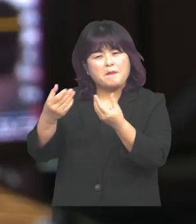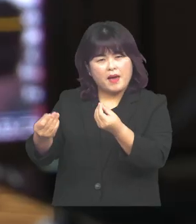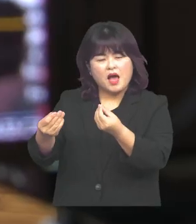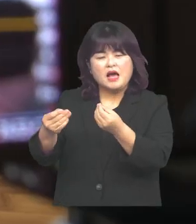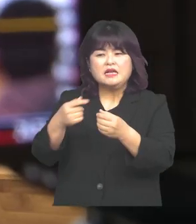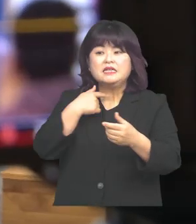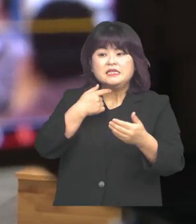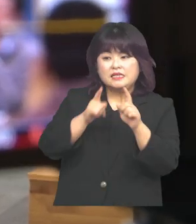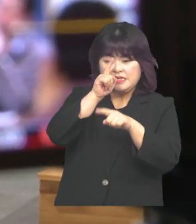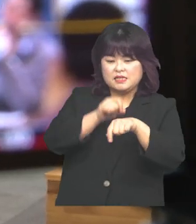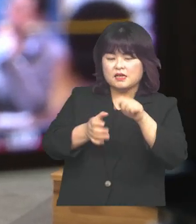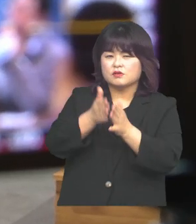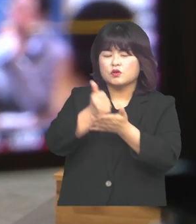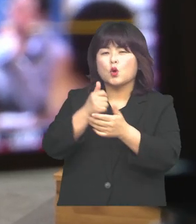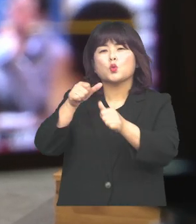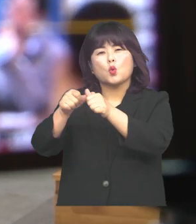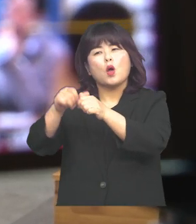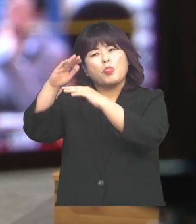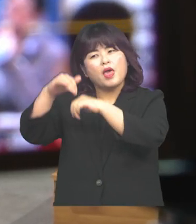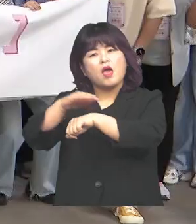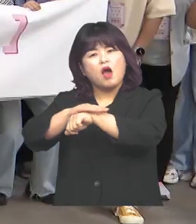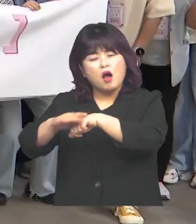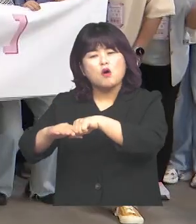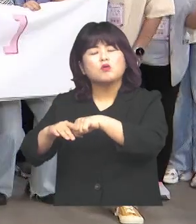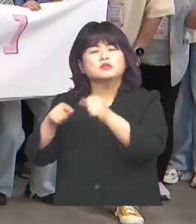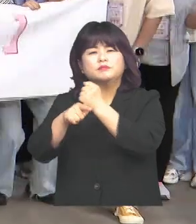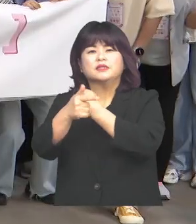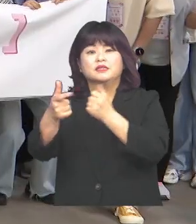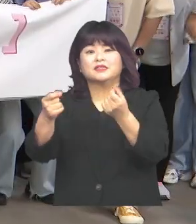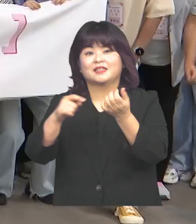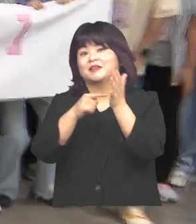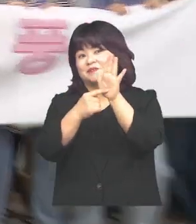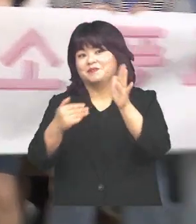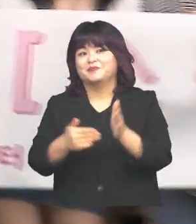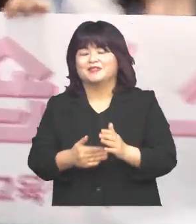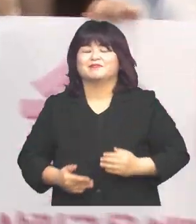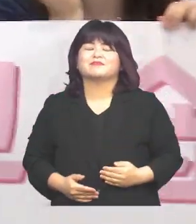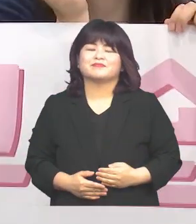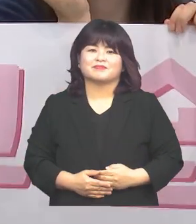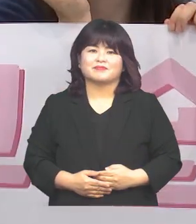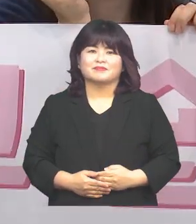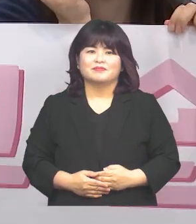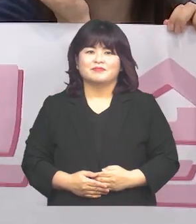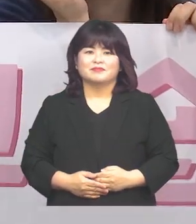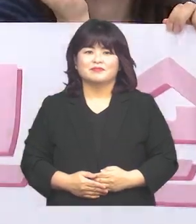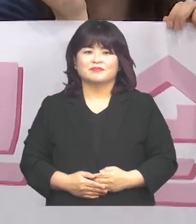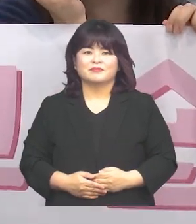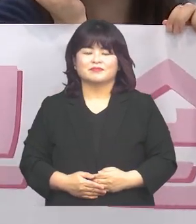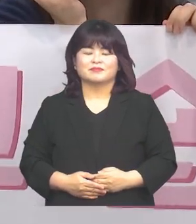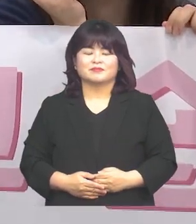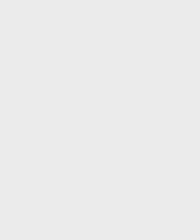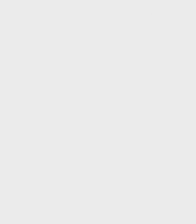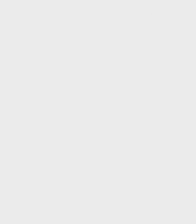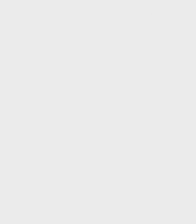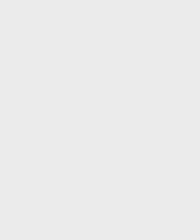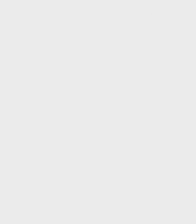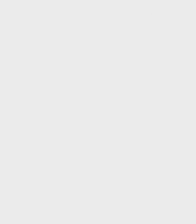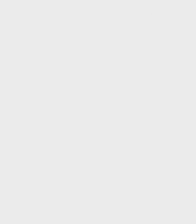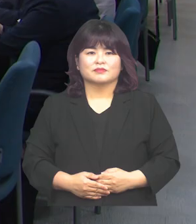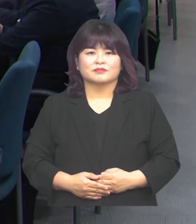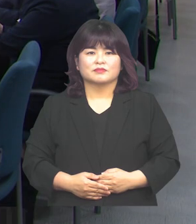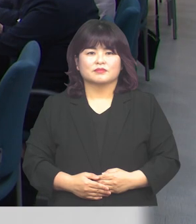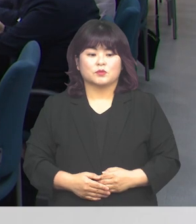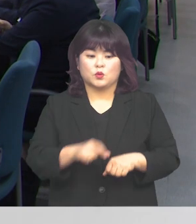이 시장의 경험을 바탕으로 조언을 듣는 시간이 매우 뜻깊었다고 소감을 전했습니다.